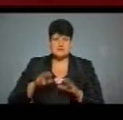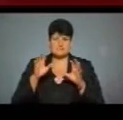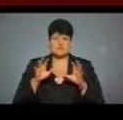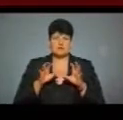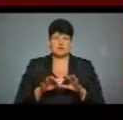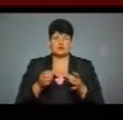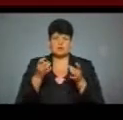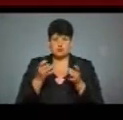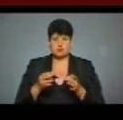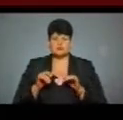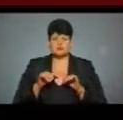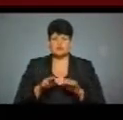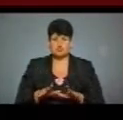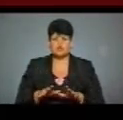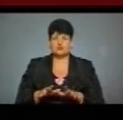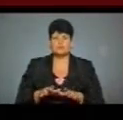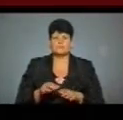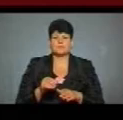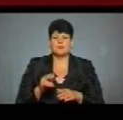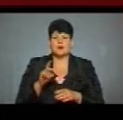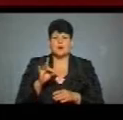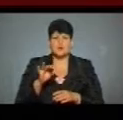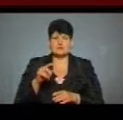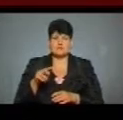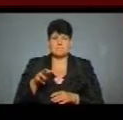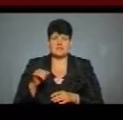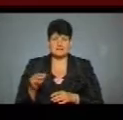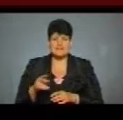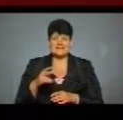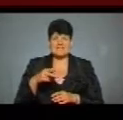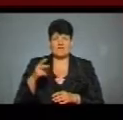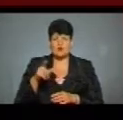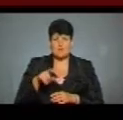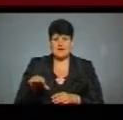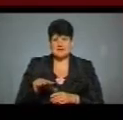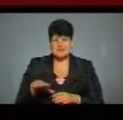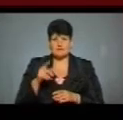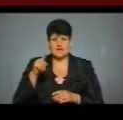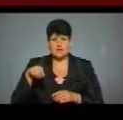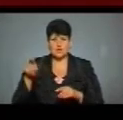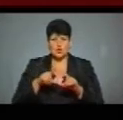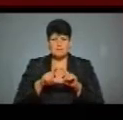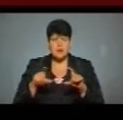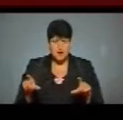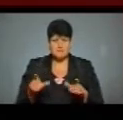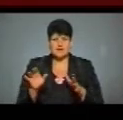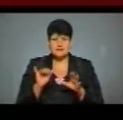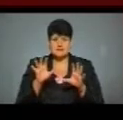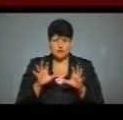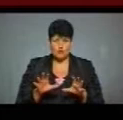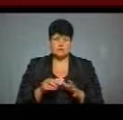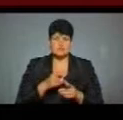який спрощує процедуру розмитнення автівок, зокрема з європейськими номерами, та закон, який підвищує відповідальність за порушення